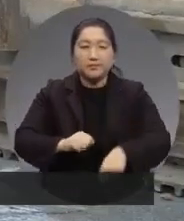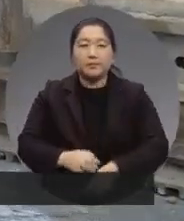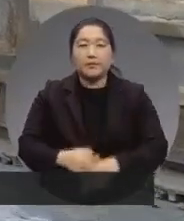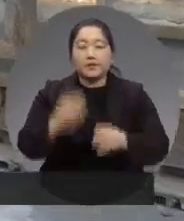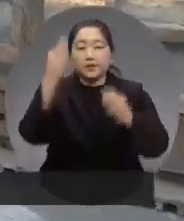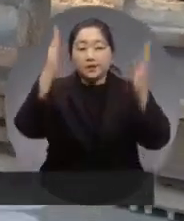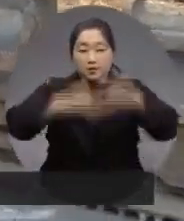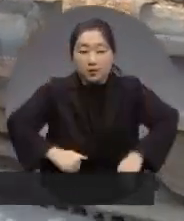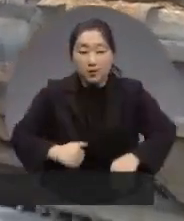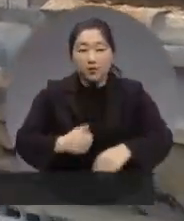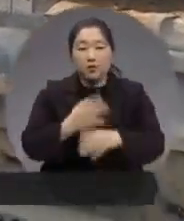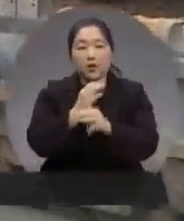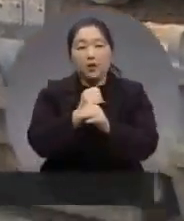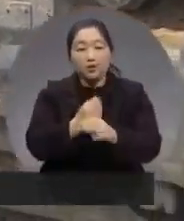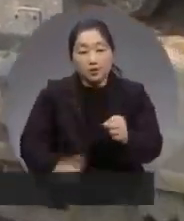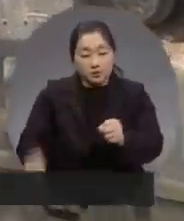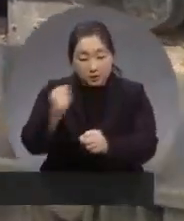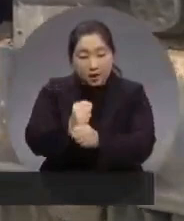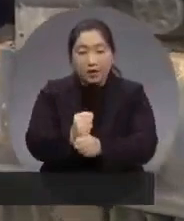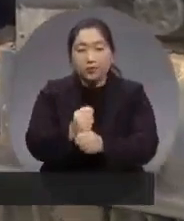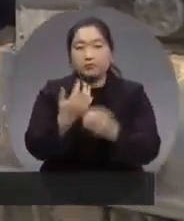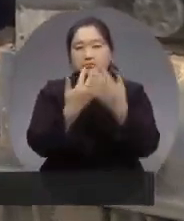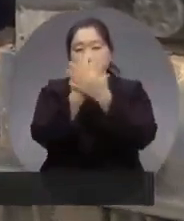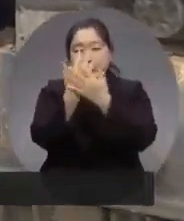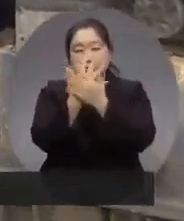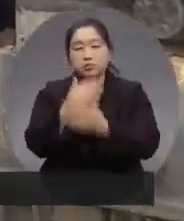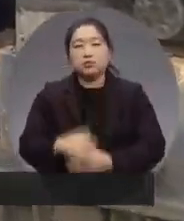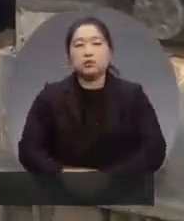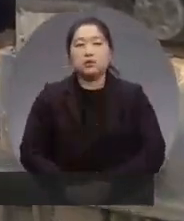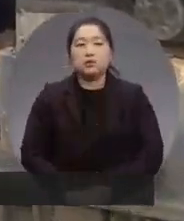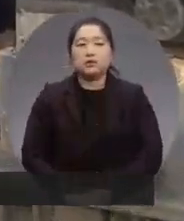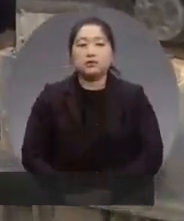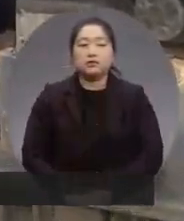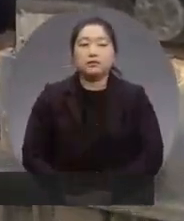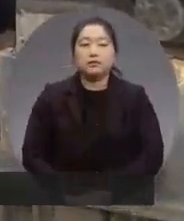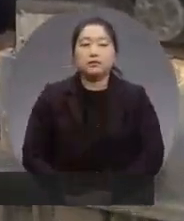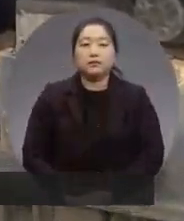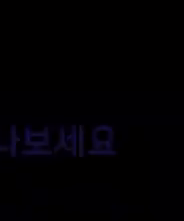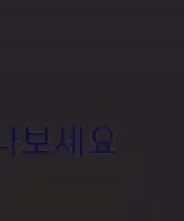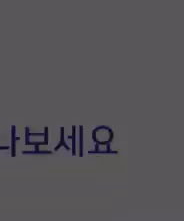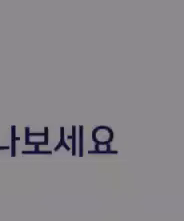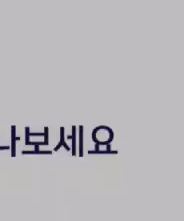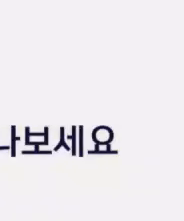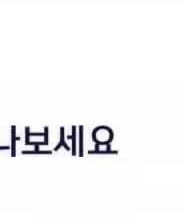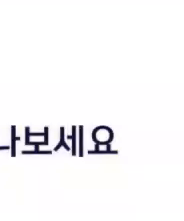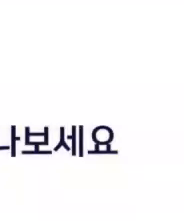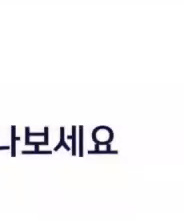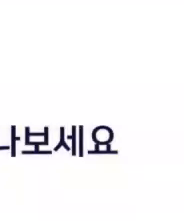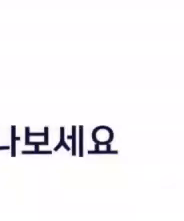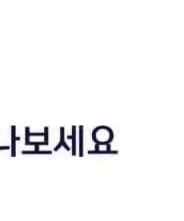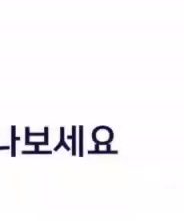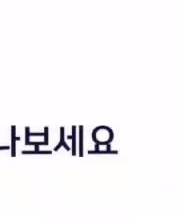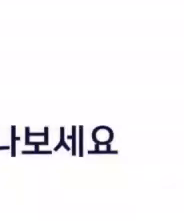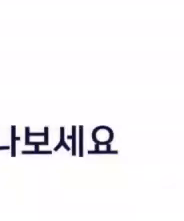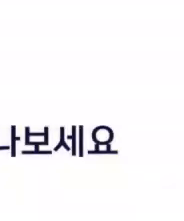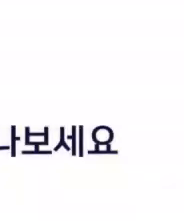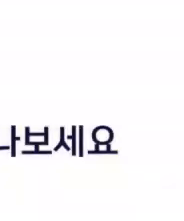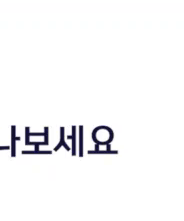본관 철거 공사가 언제 재개될지는 미지수로 남게 됐습니다. MBC 뉴스 김우초입니다.